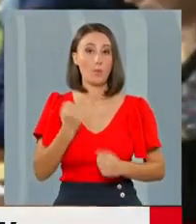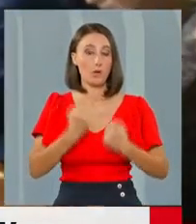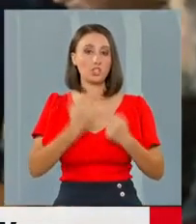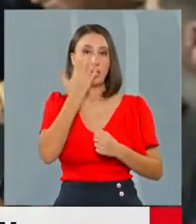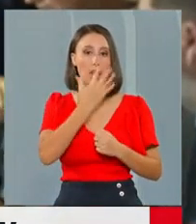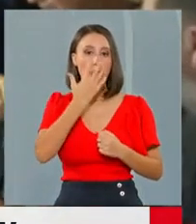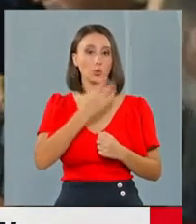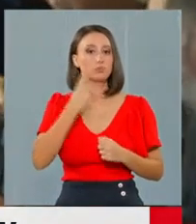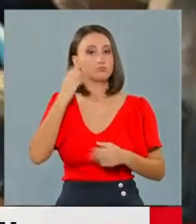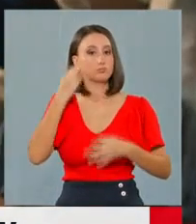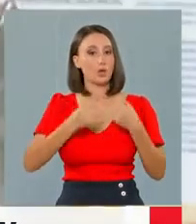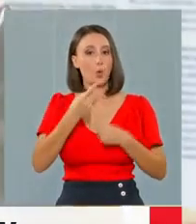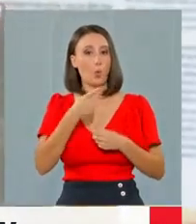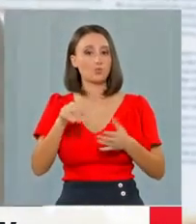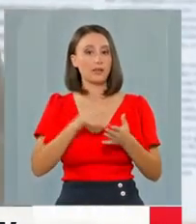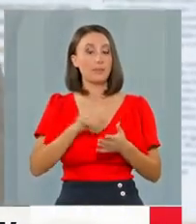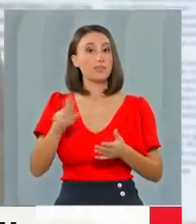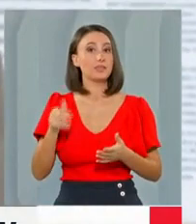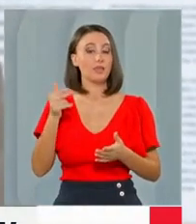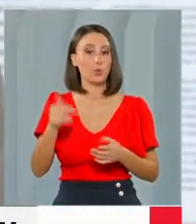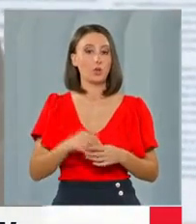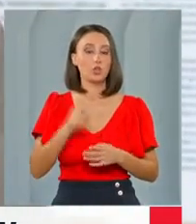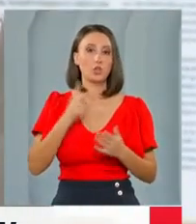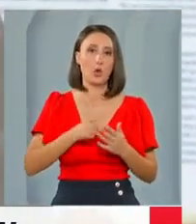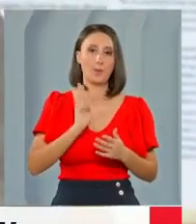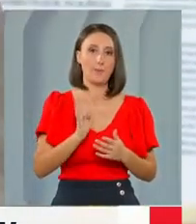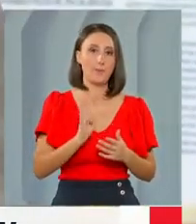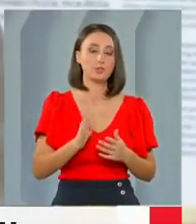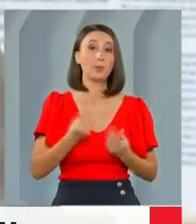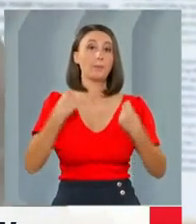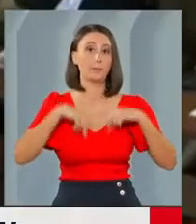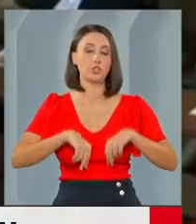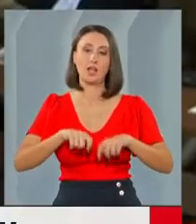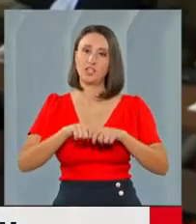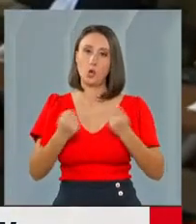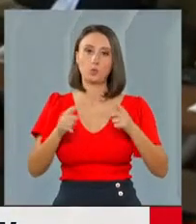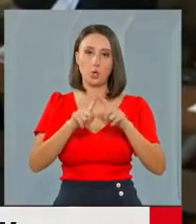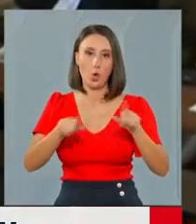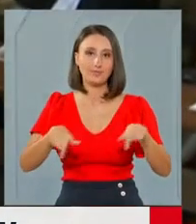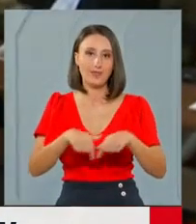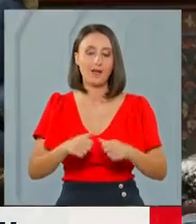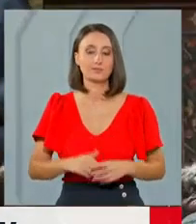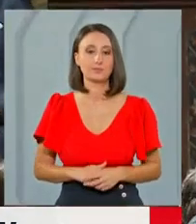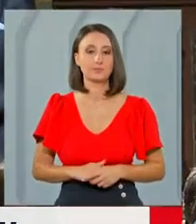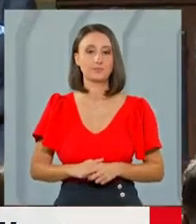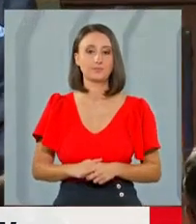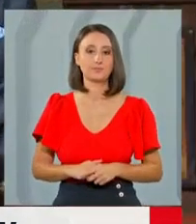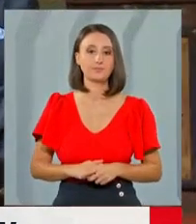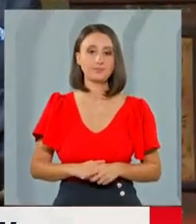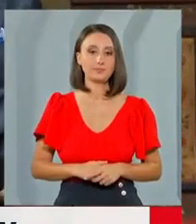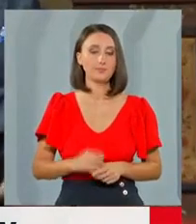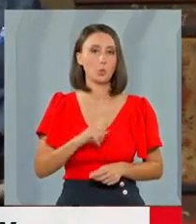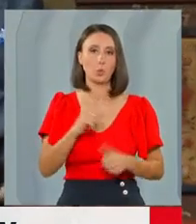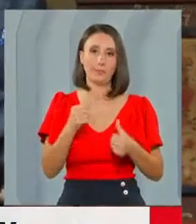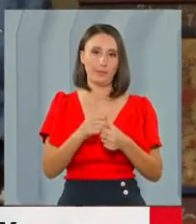culoare neagră estimată la peste 100.000 de euro în 2014 președintele a întrerupt contractul cu automobile Bavaria dar